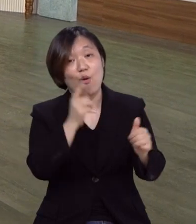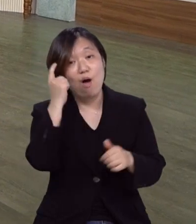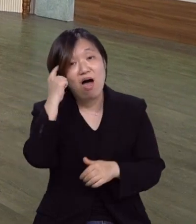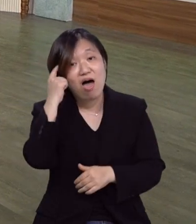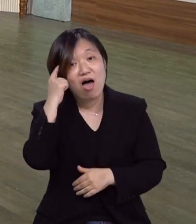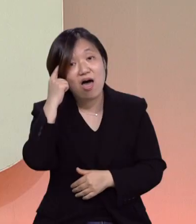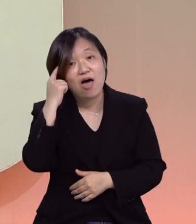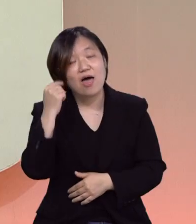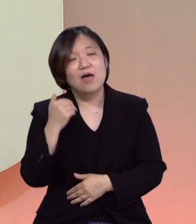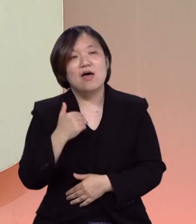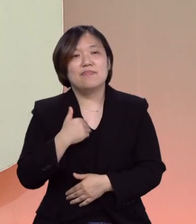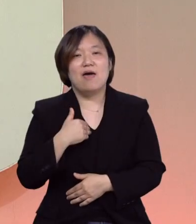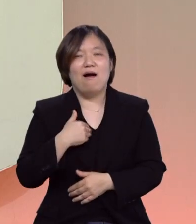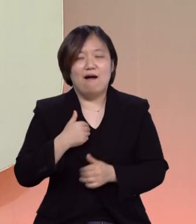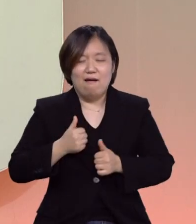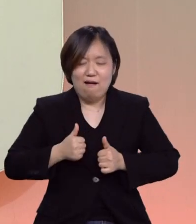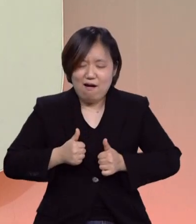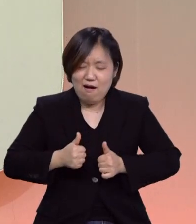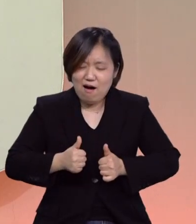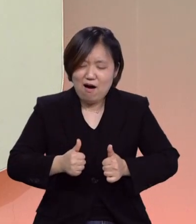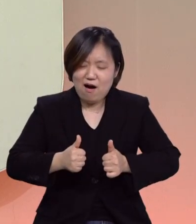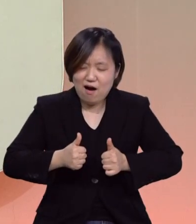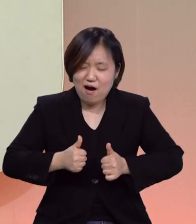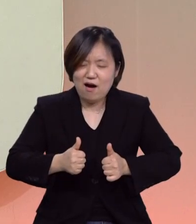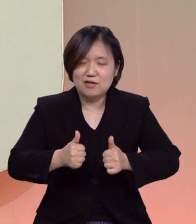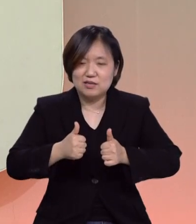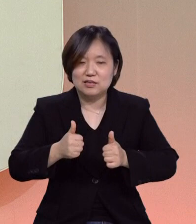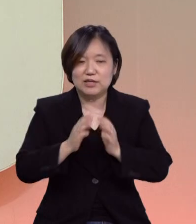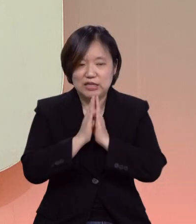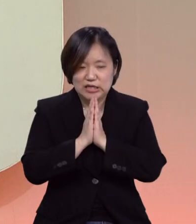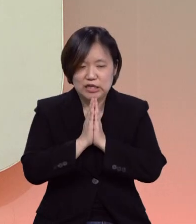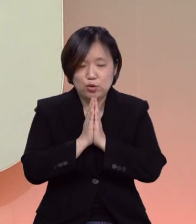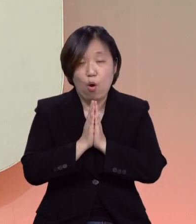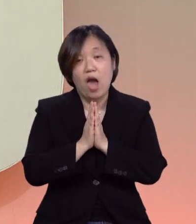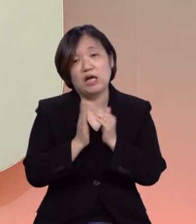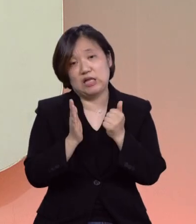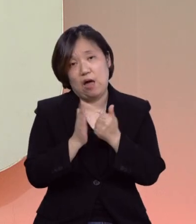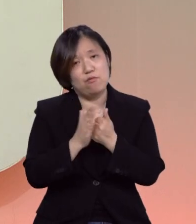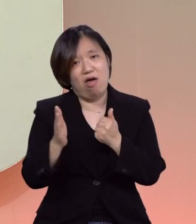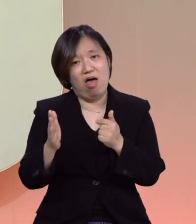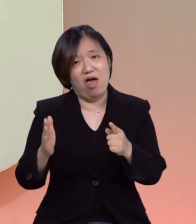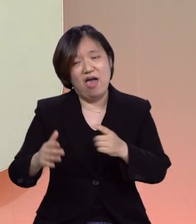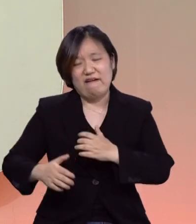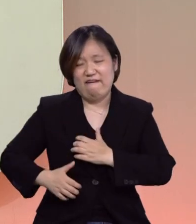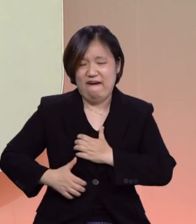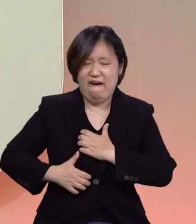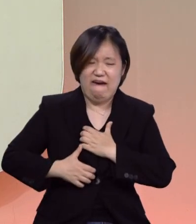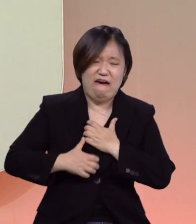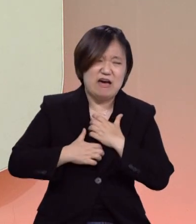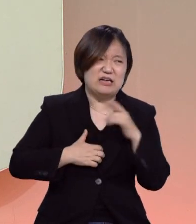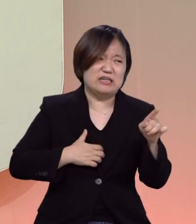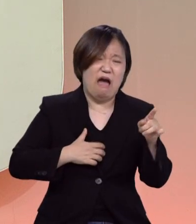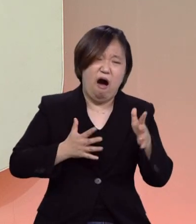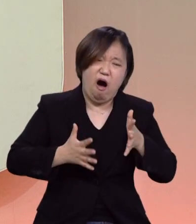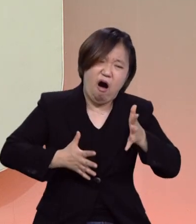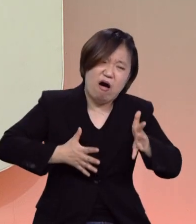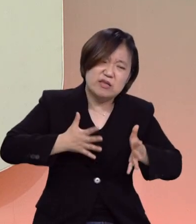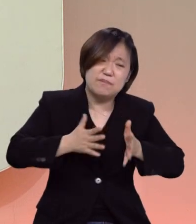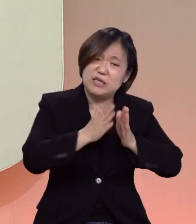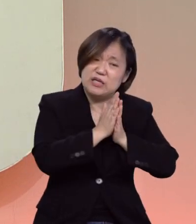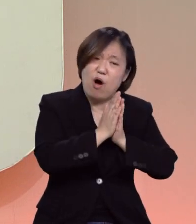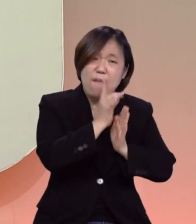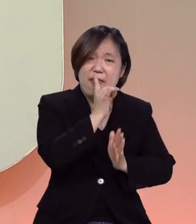내가 목숨 바쳐 기도를 해봤기 때문에 어설프게 기도해서는 안 된다는 생각을